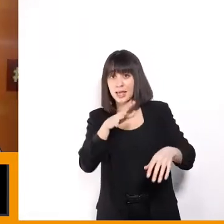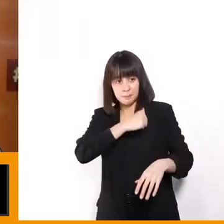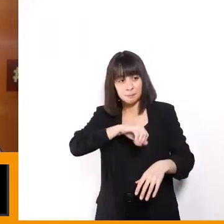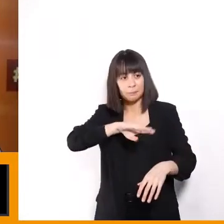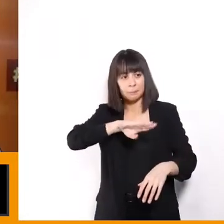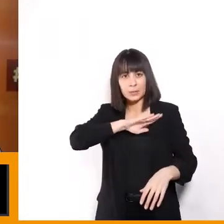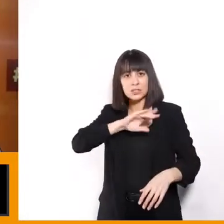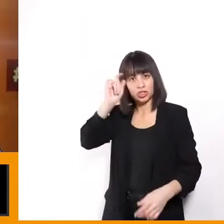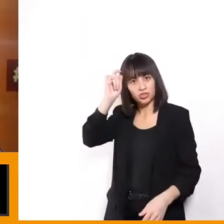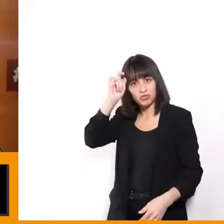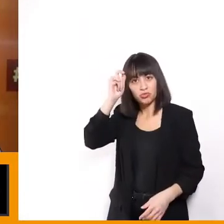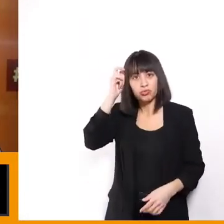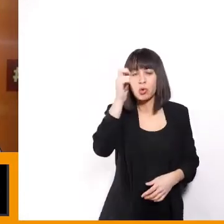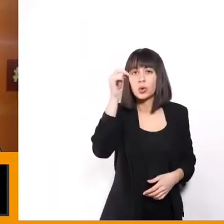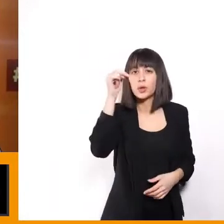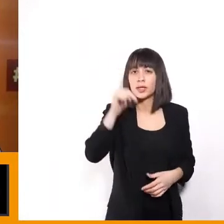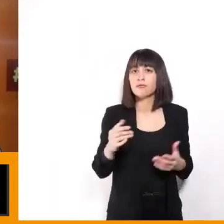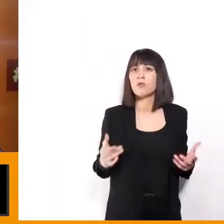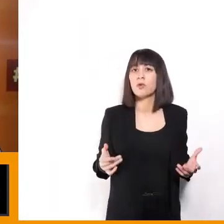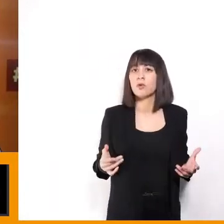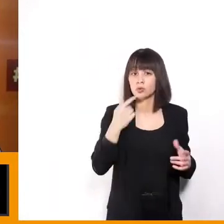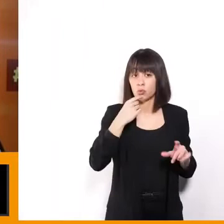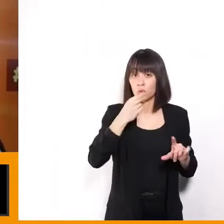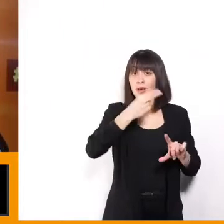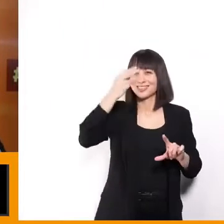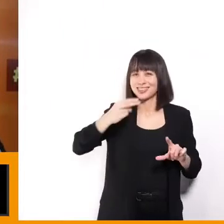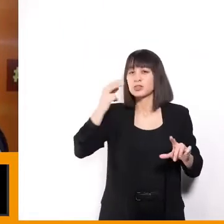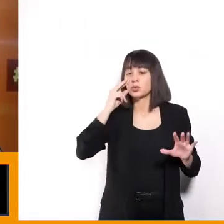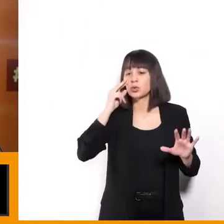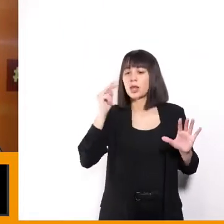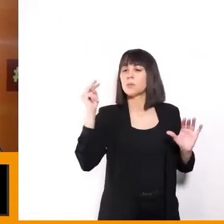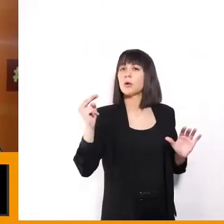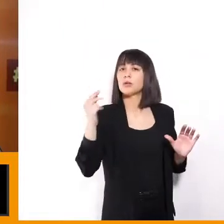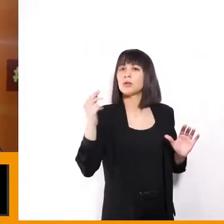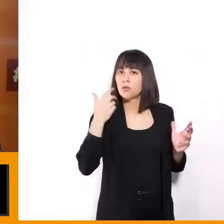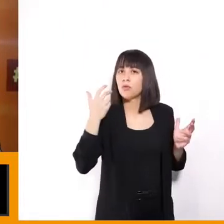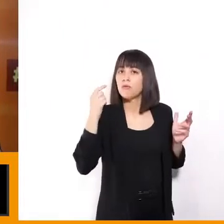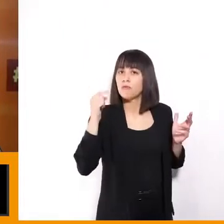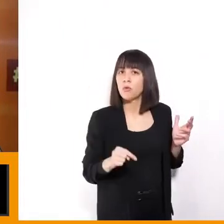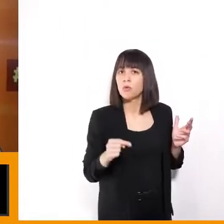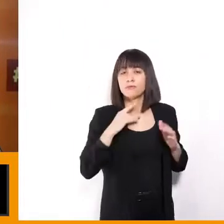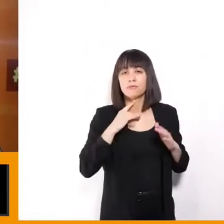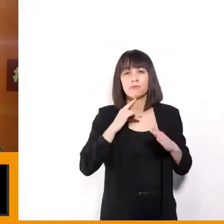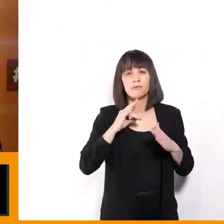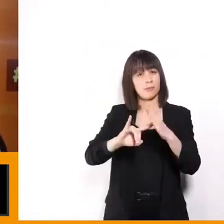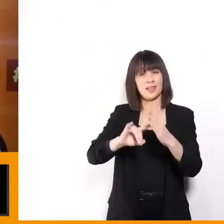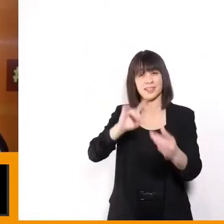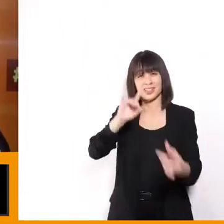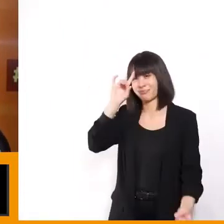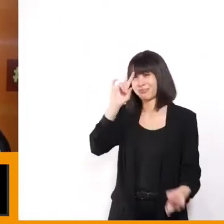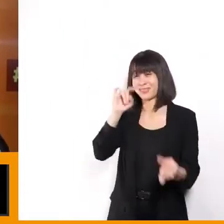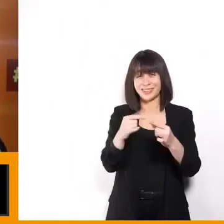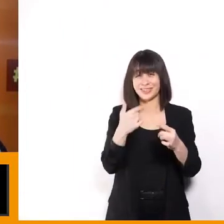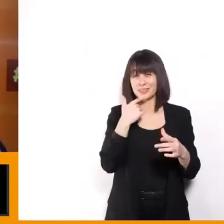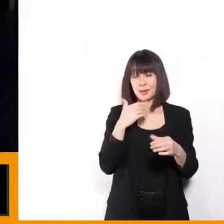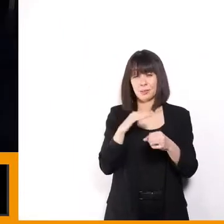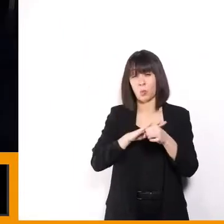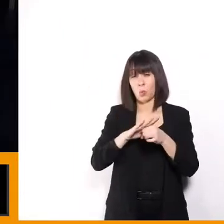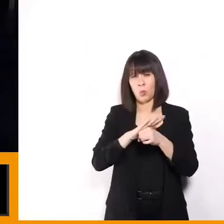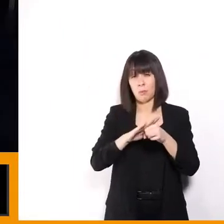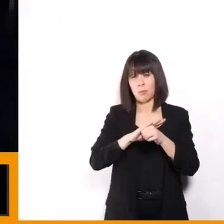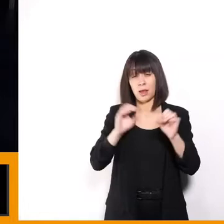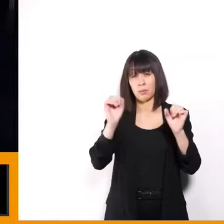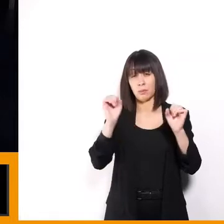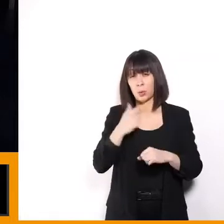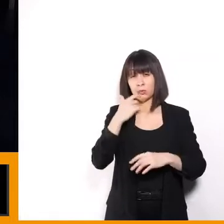donc le regard national est essentiel. Alors sur le MDPH, là c'est un vrai sujet, on pourrait faire une émission que sur le MDPH. Aujourd'hui, on voit bien qu'on a besoin